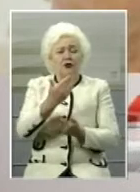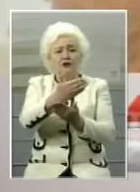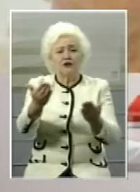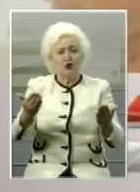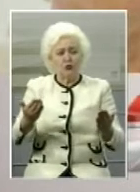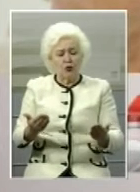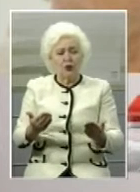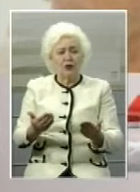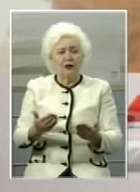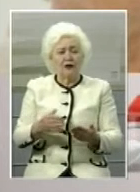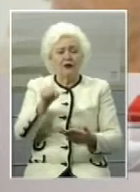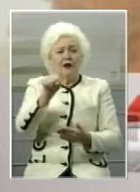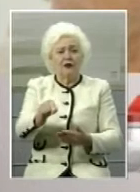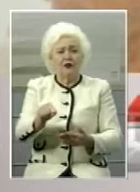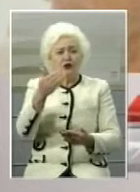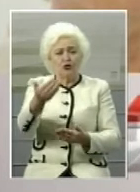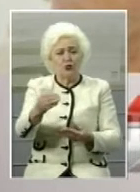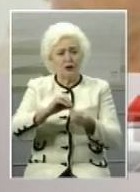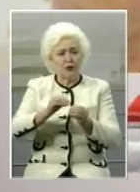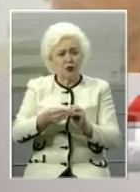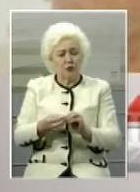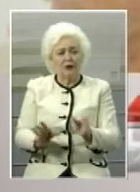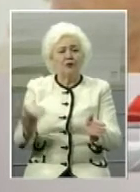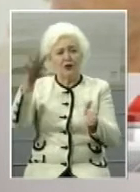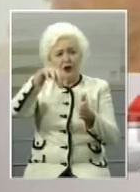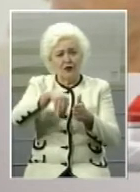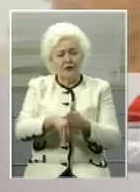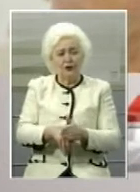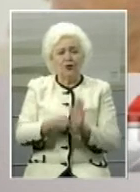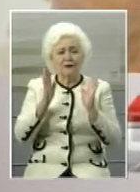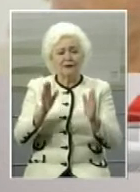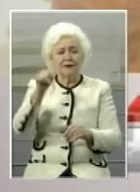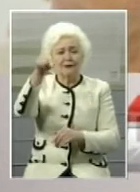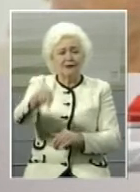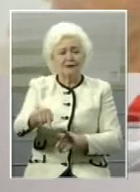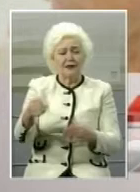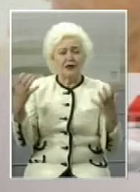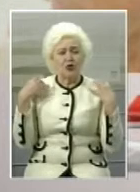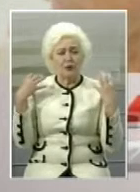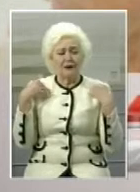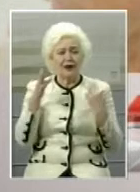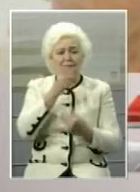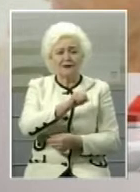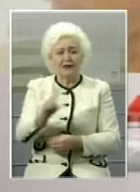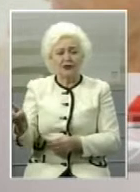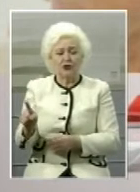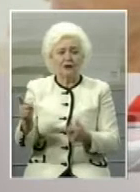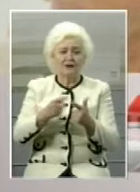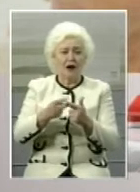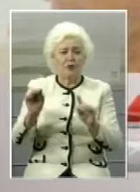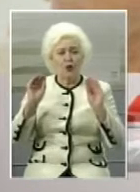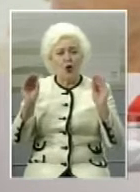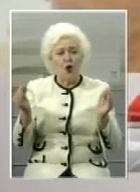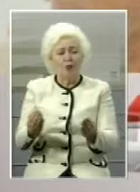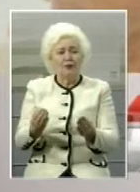диференційовано до цієї проблеми і вводити тільки комендантський та час або обмеження